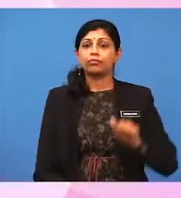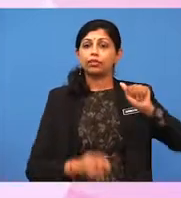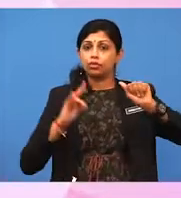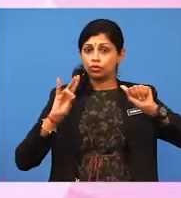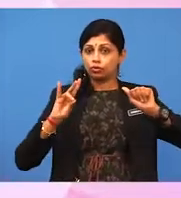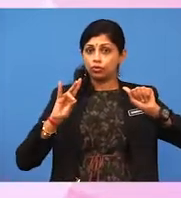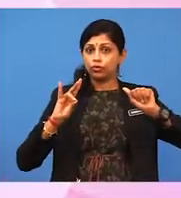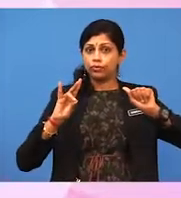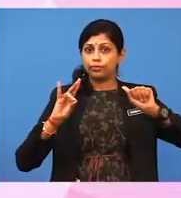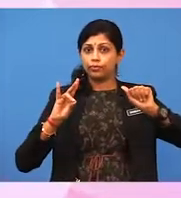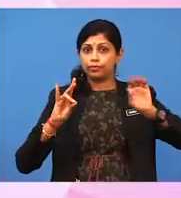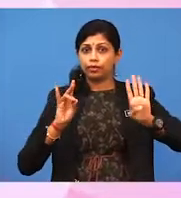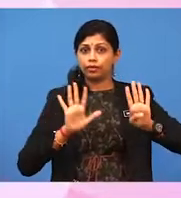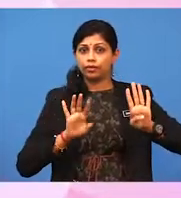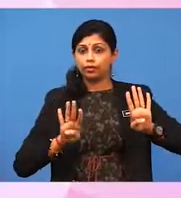7 B.